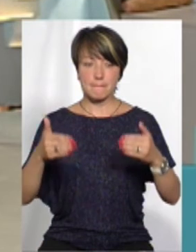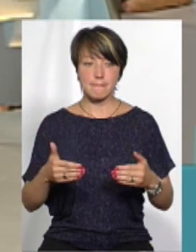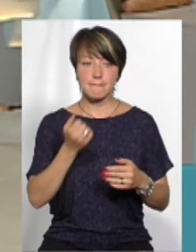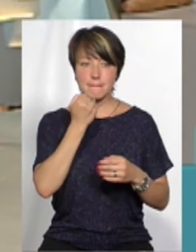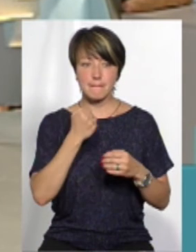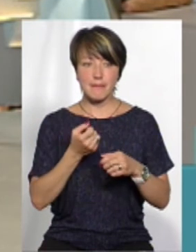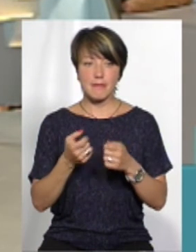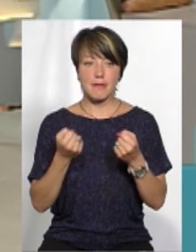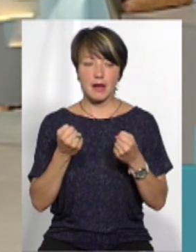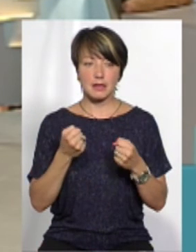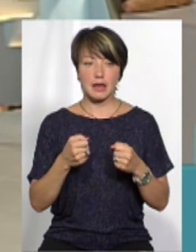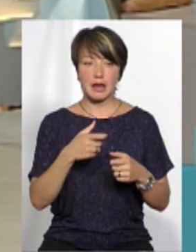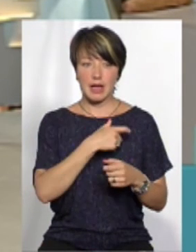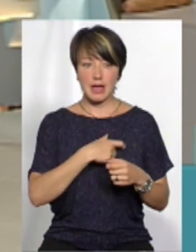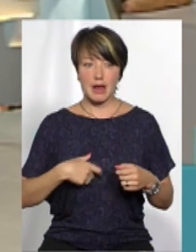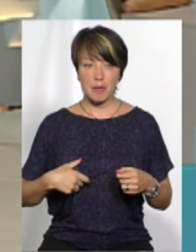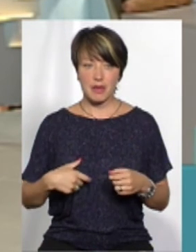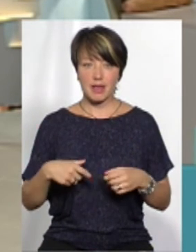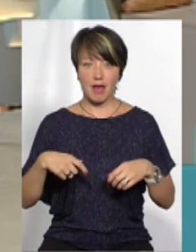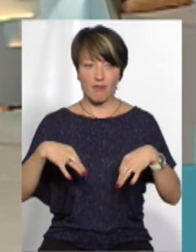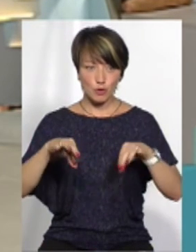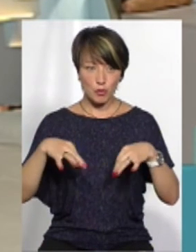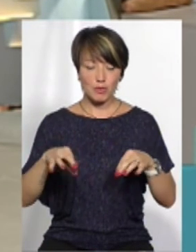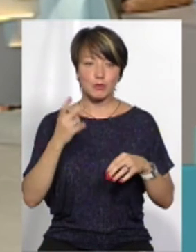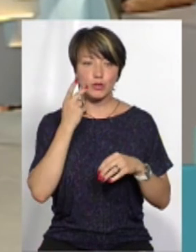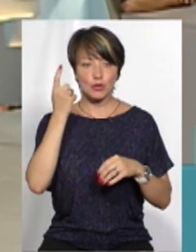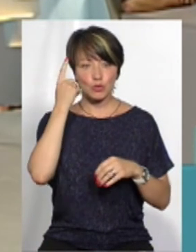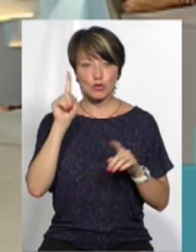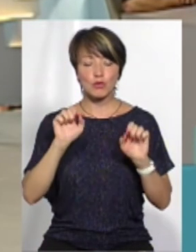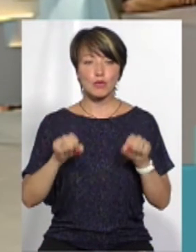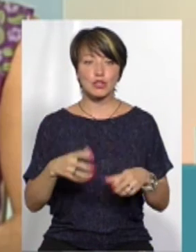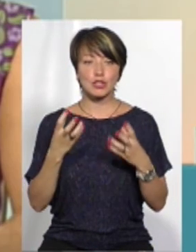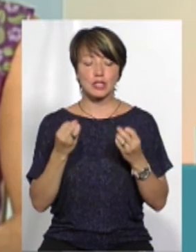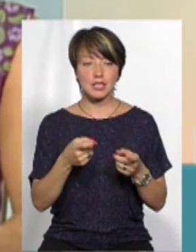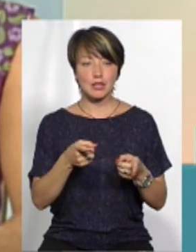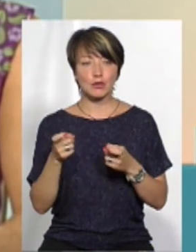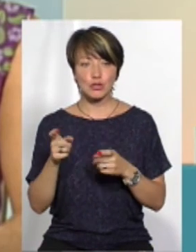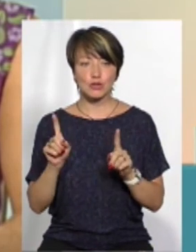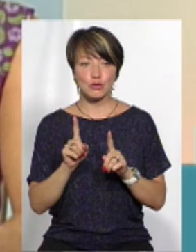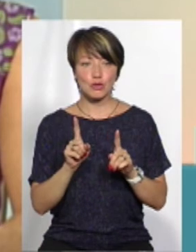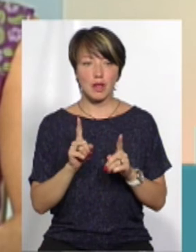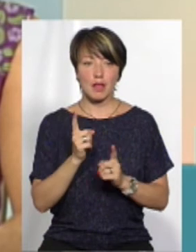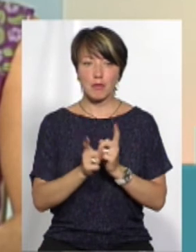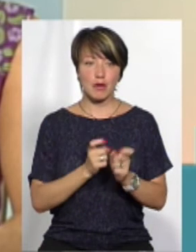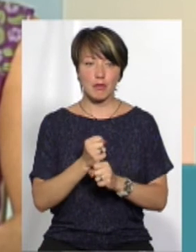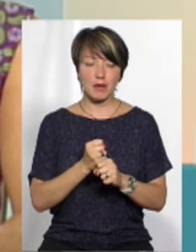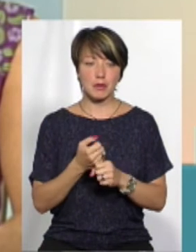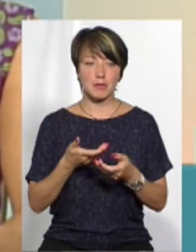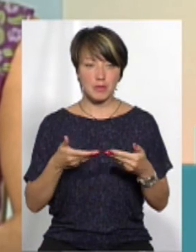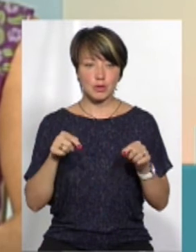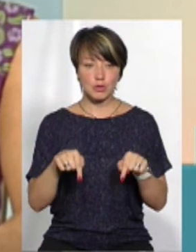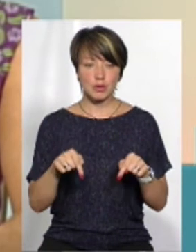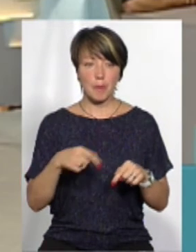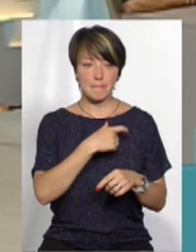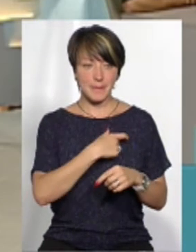ще і ремні безпеки від автомобілів. Да, ми постійно думаємо, що ми можемо ще таке залучити, що не переробляється. Тобто ми, да,